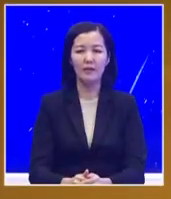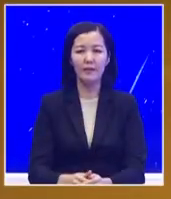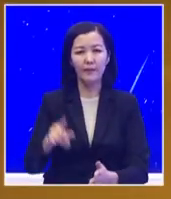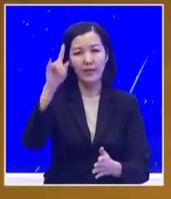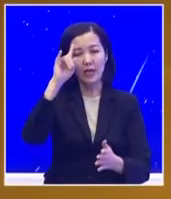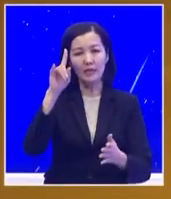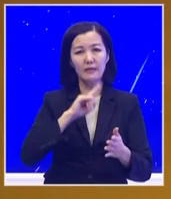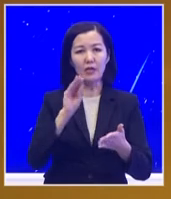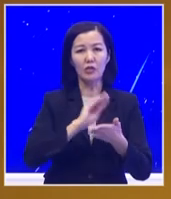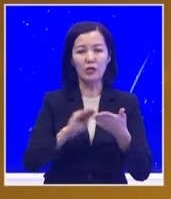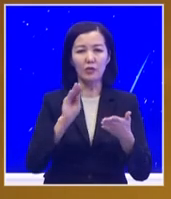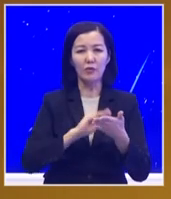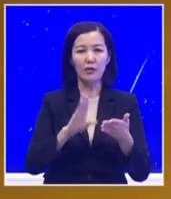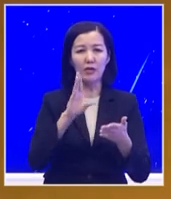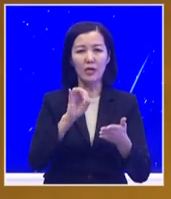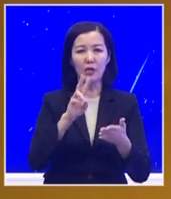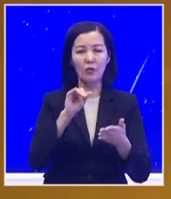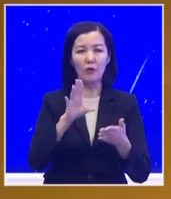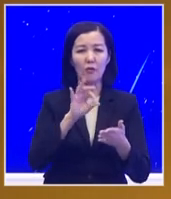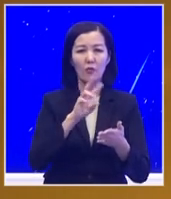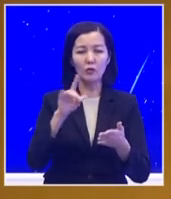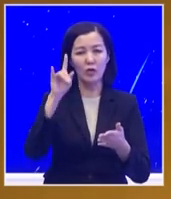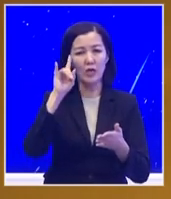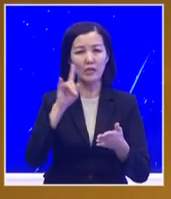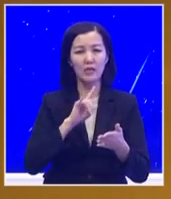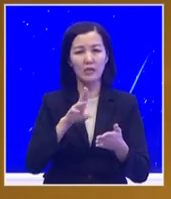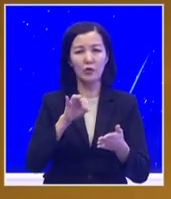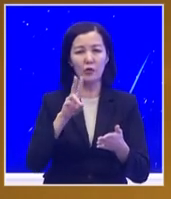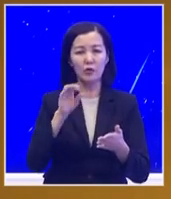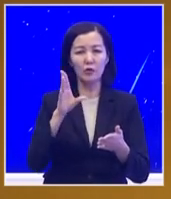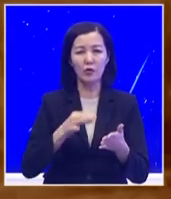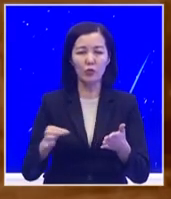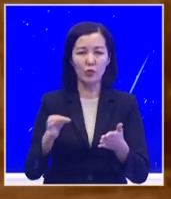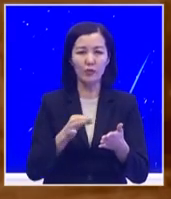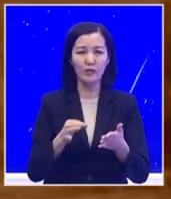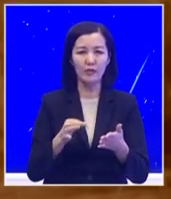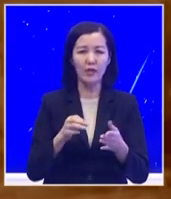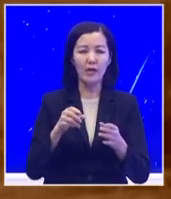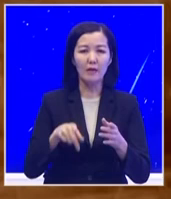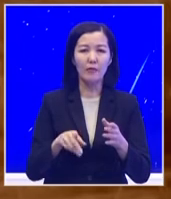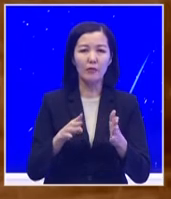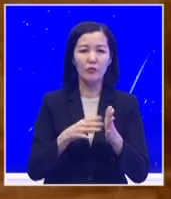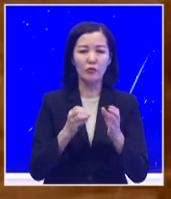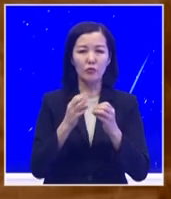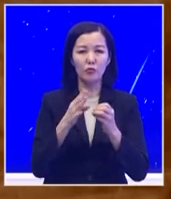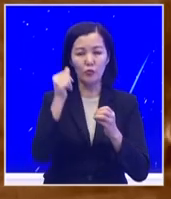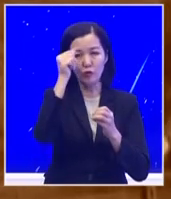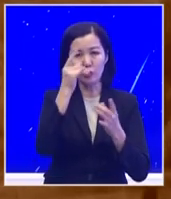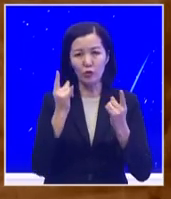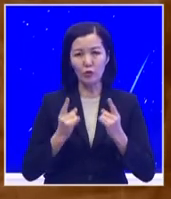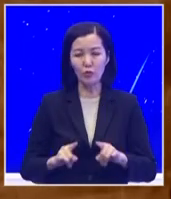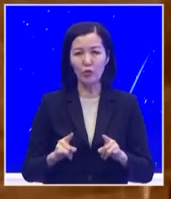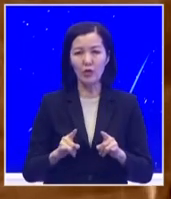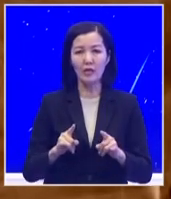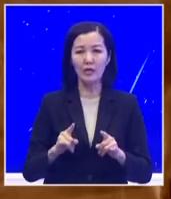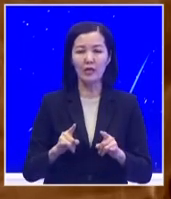Қазақ жазушысы Саттар Ерубаев оңтүстік Қазақстан облысы Түркістан ауданында 1914 жылы дүниеге келді. Өрелі азамат